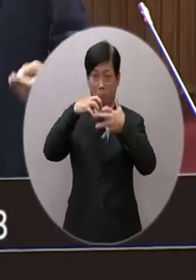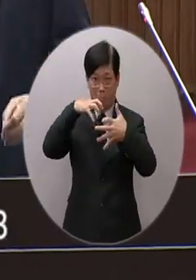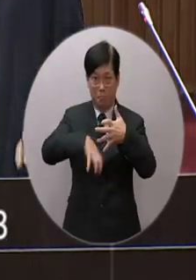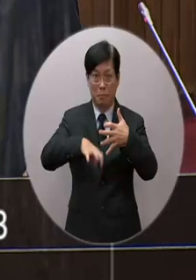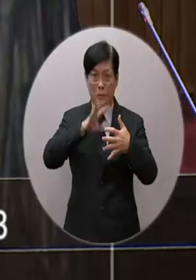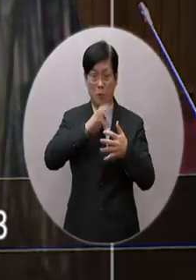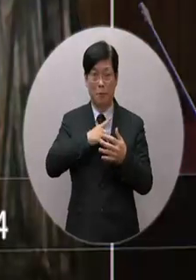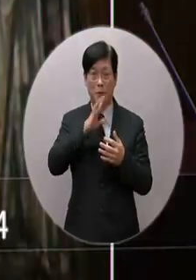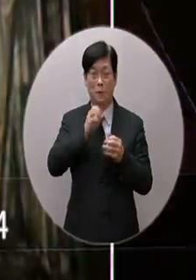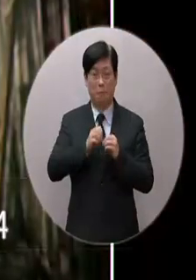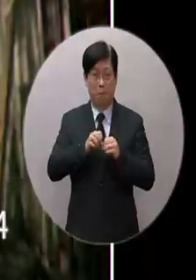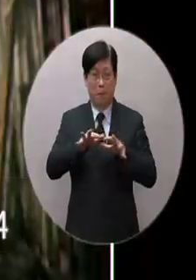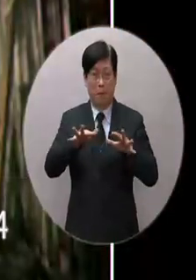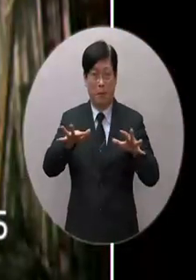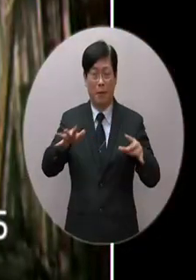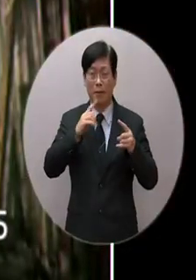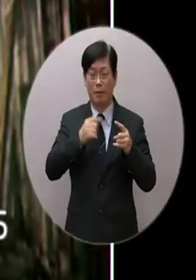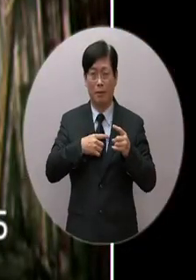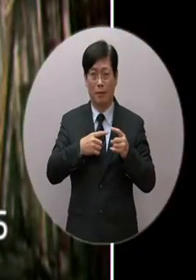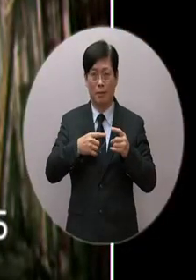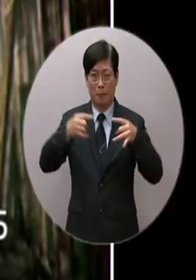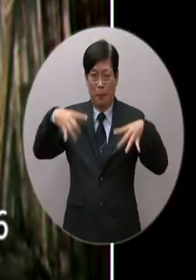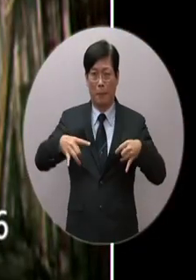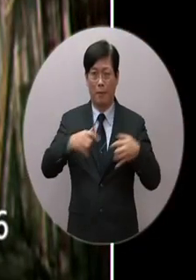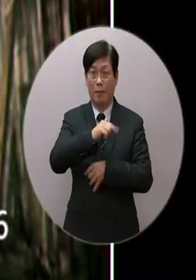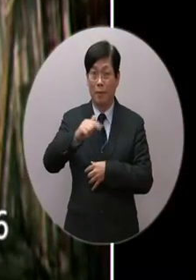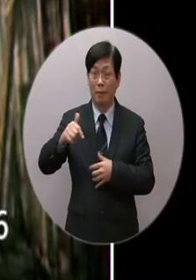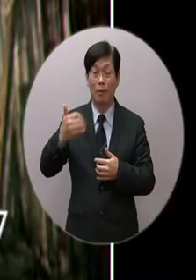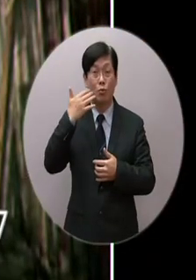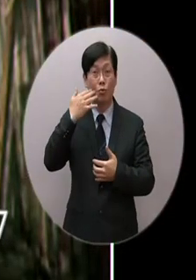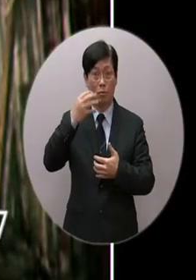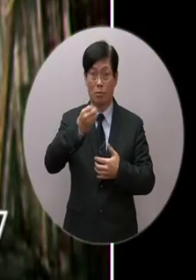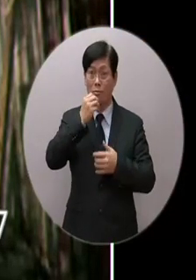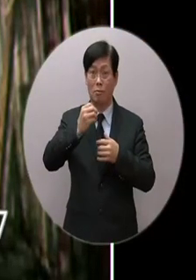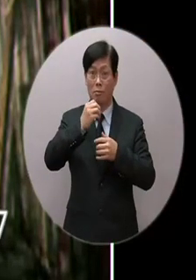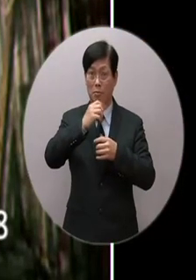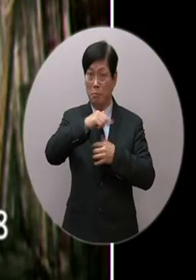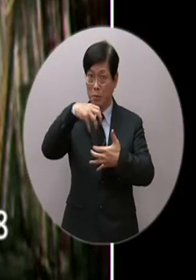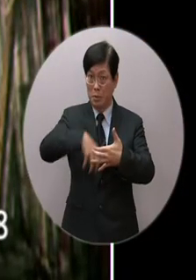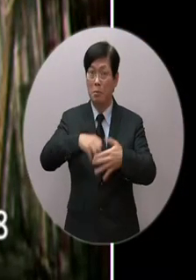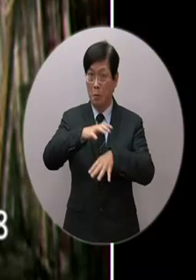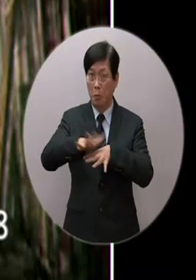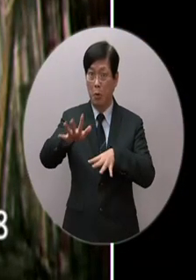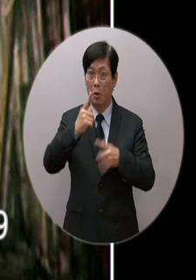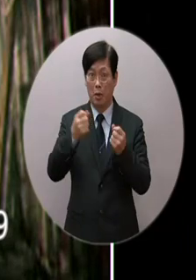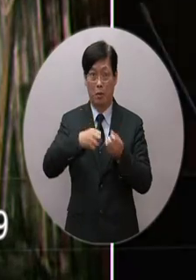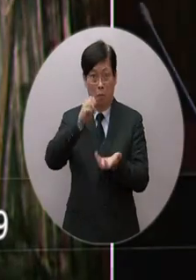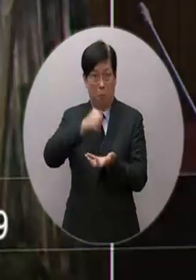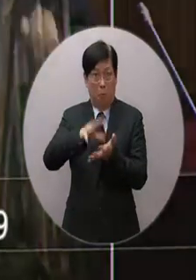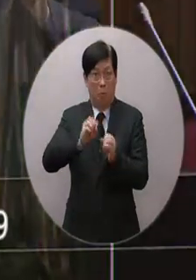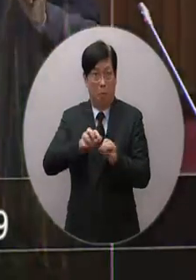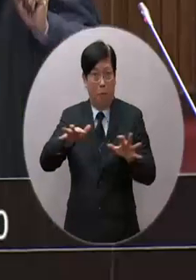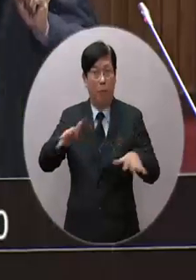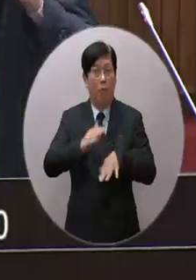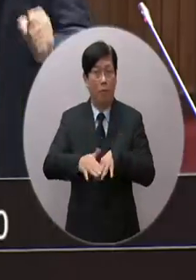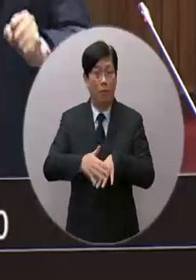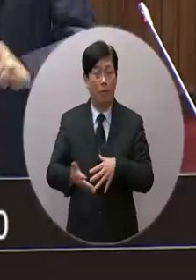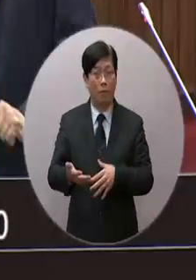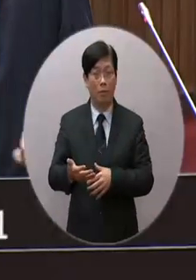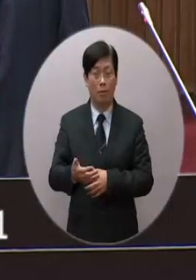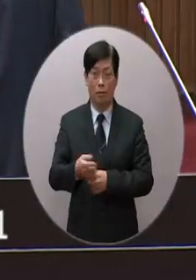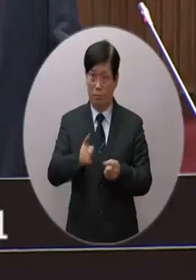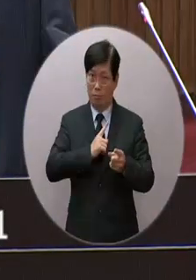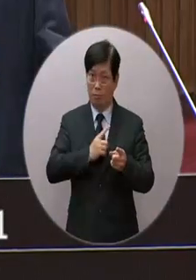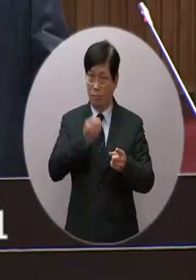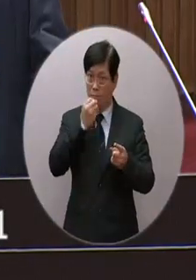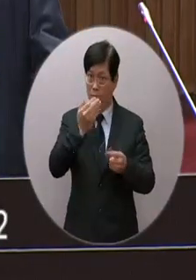放射线的物质。它输，咱的食物内底含含有会放出放射线的物质，咱稍